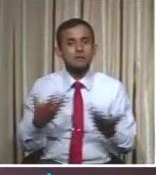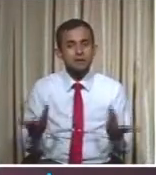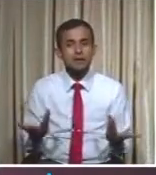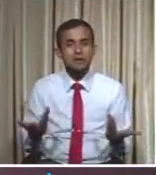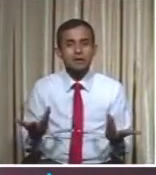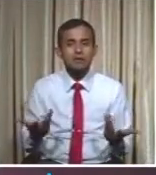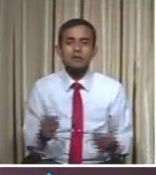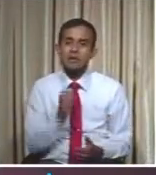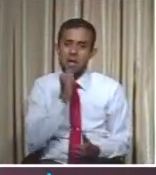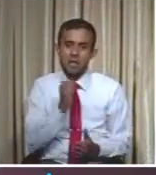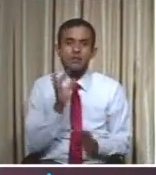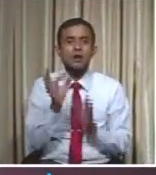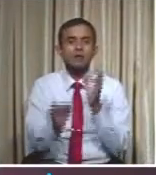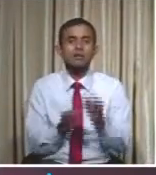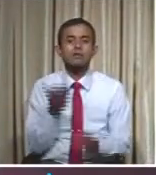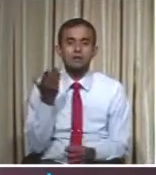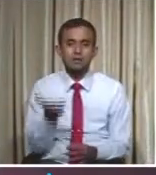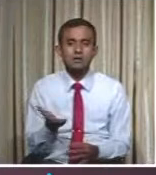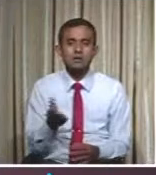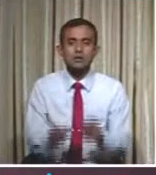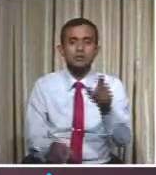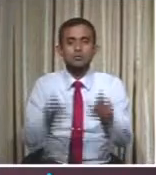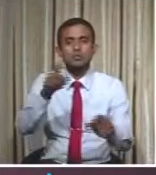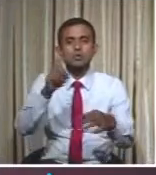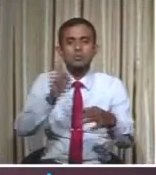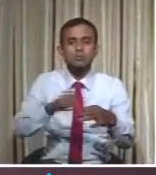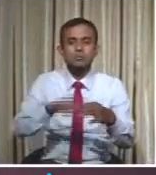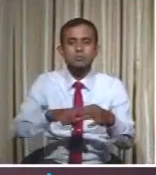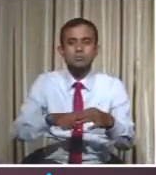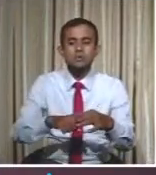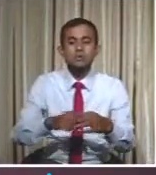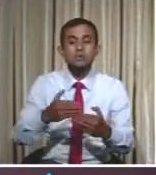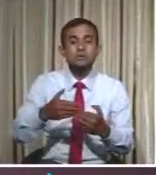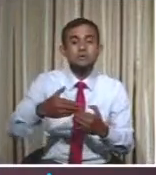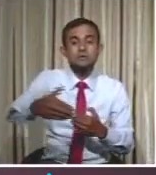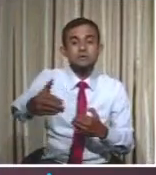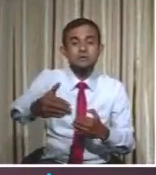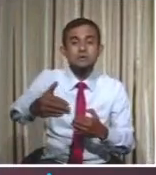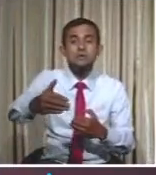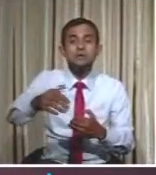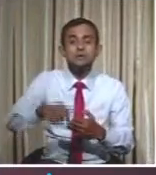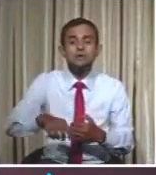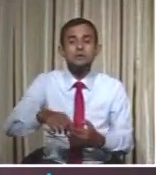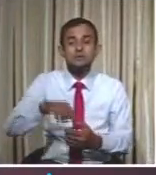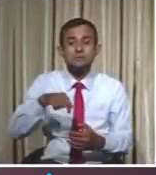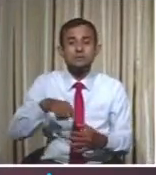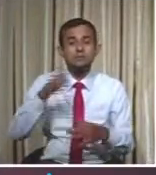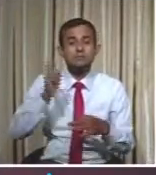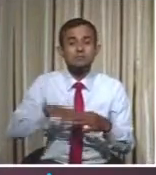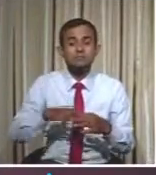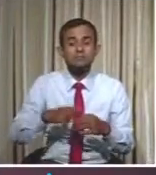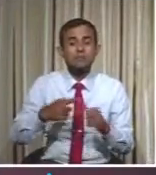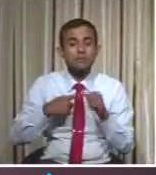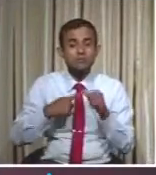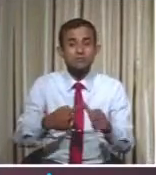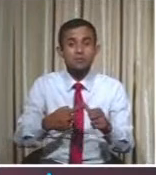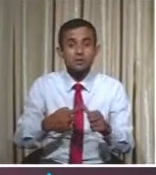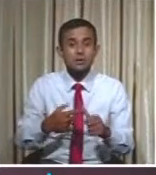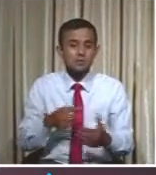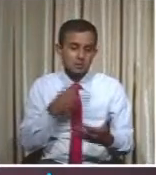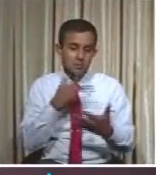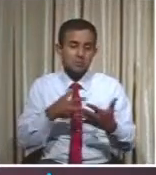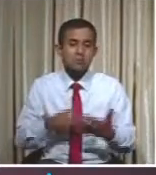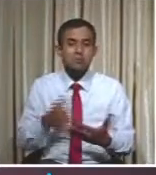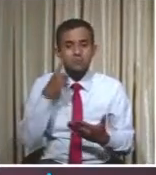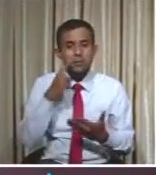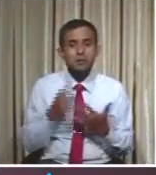ඇත්ත කතාව ඒකයි. මිනිස්සුන්ගේ ප්‍රශ්නවලට දීර්ඝකාලීන විසඳුම් මේ අයවැයෙන් අපිට බලාපොරොත්තු